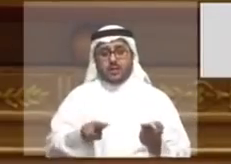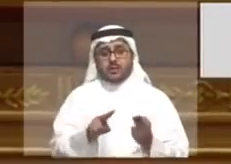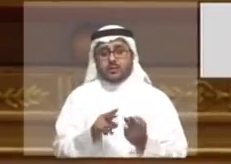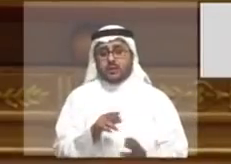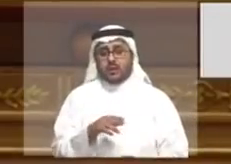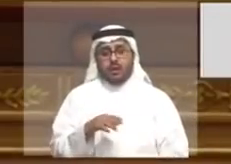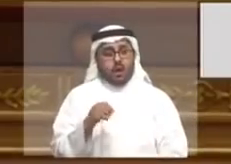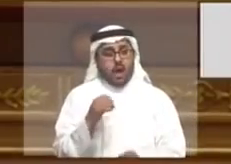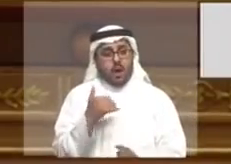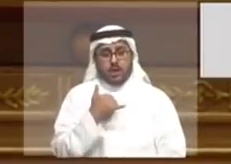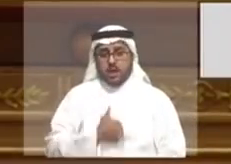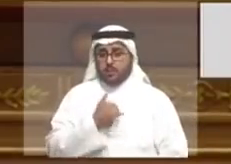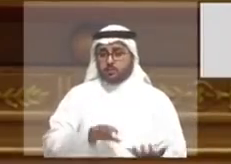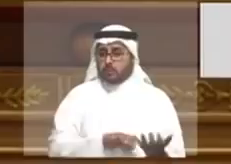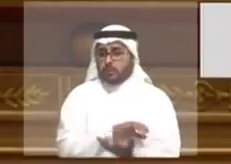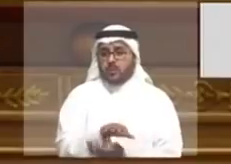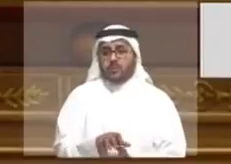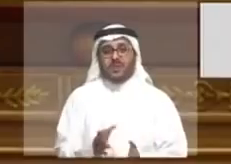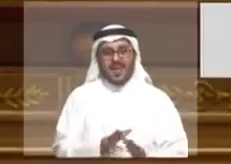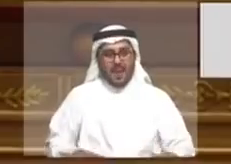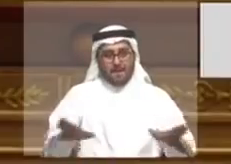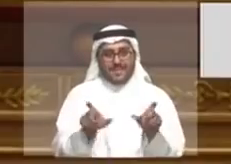لتنفيذ قرار مجلس الأمن